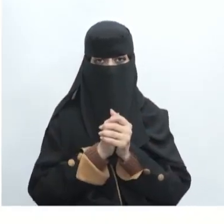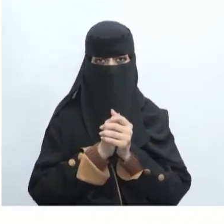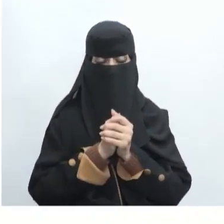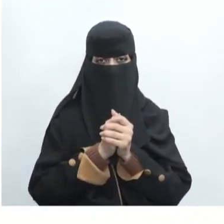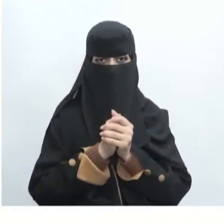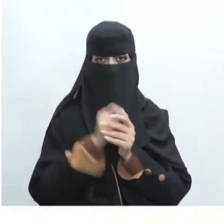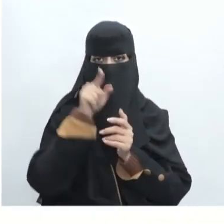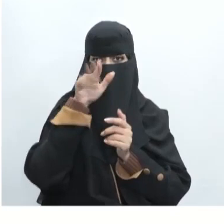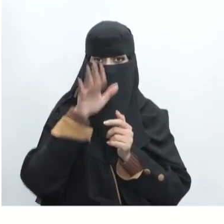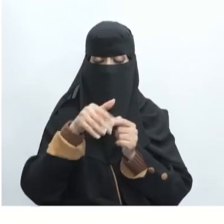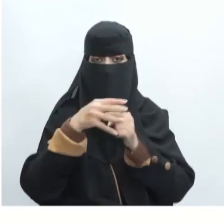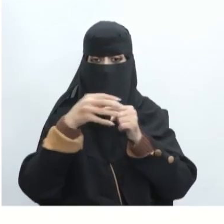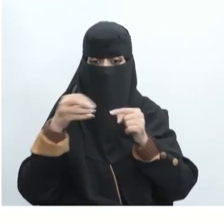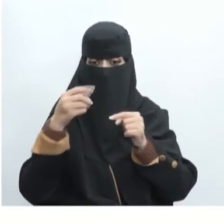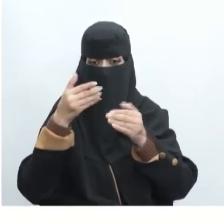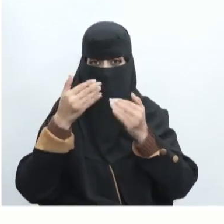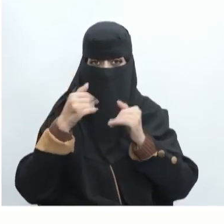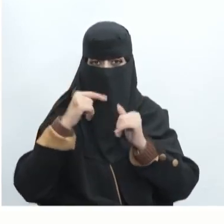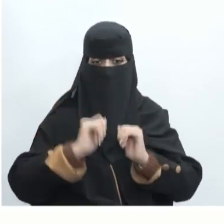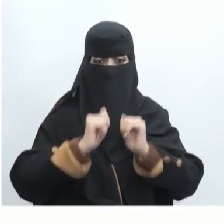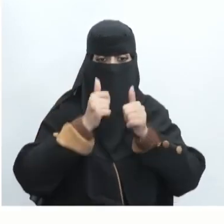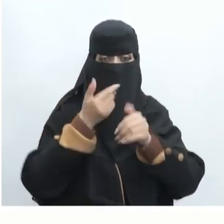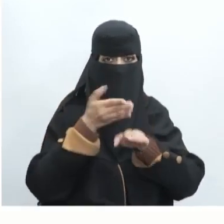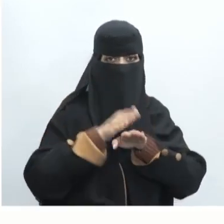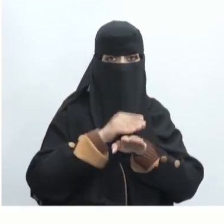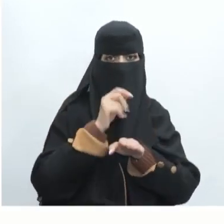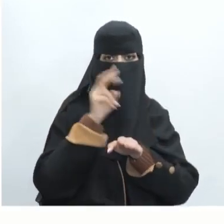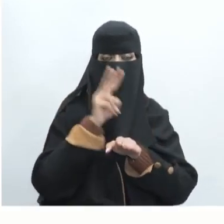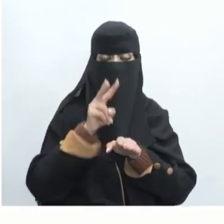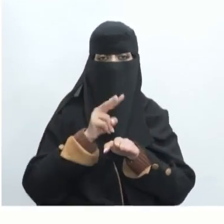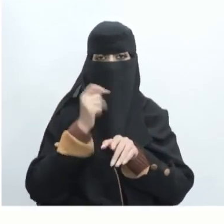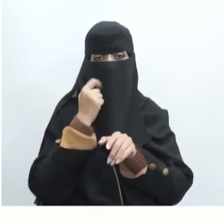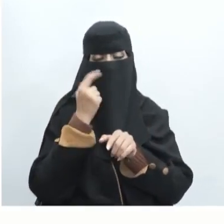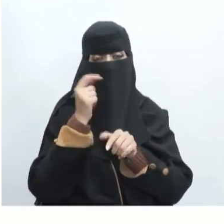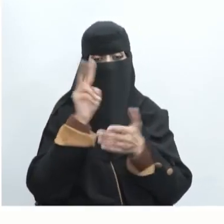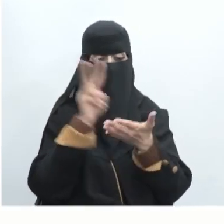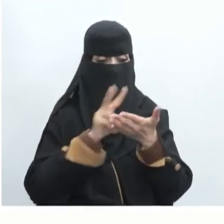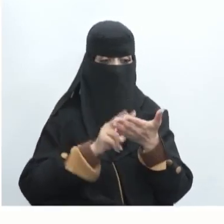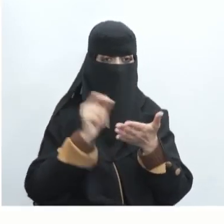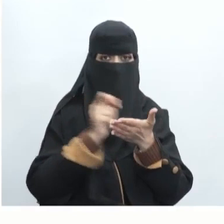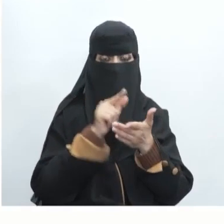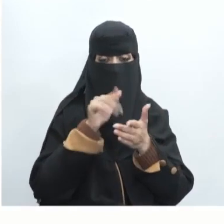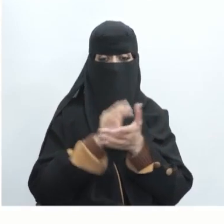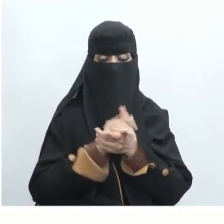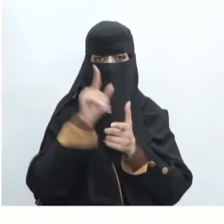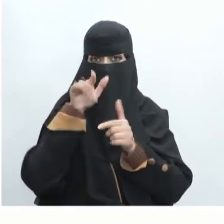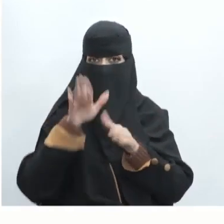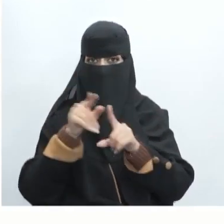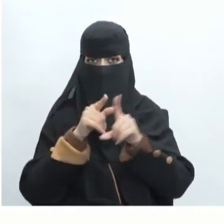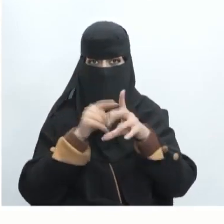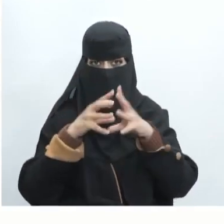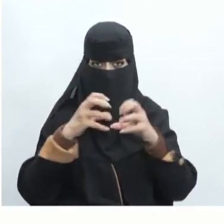ممتازين هي فقدان القدره على القراءه والكتابه اذا تعريف الاميه اذا